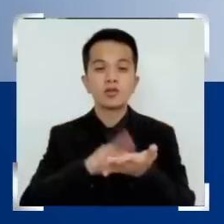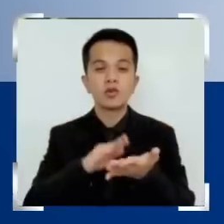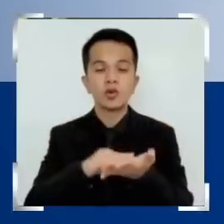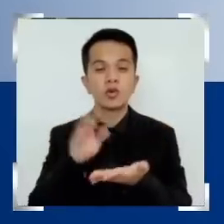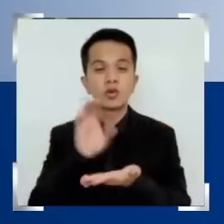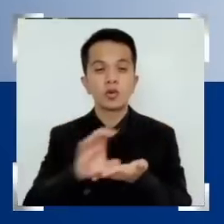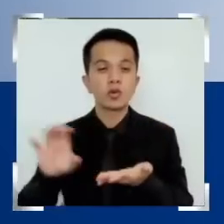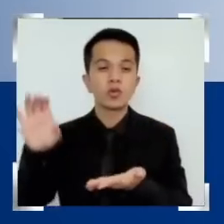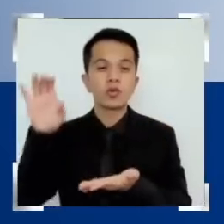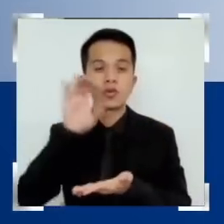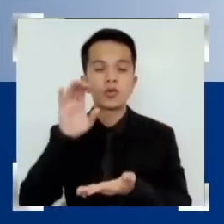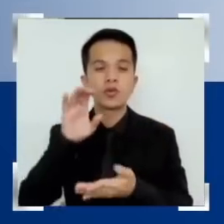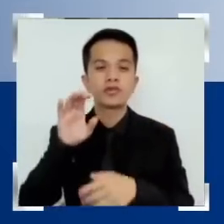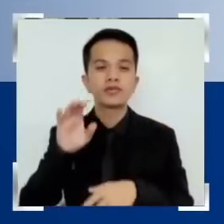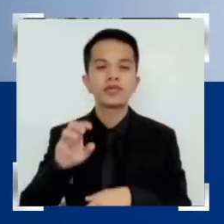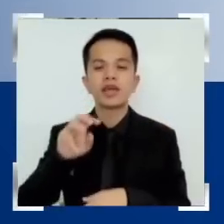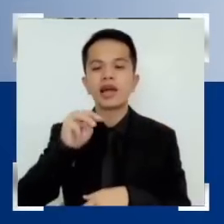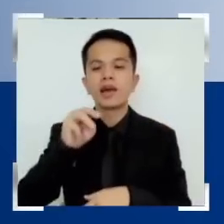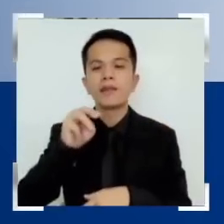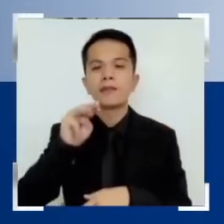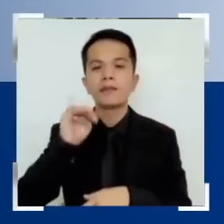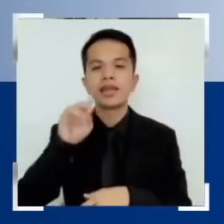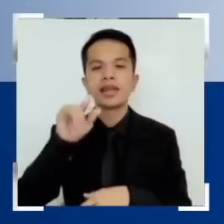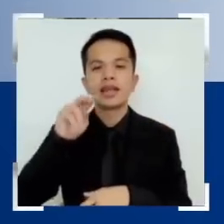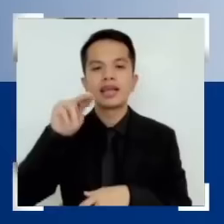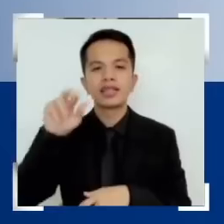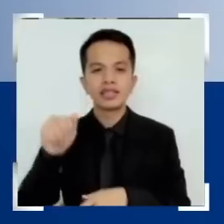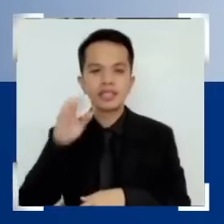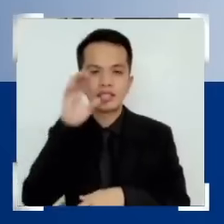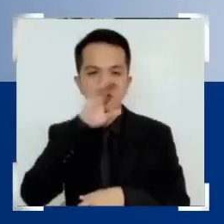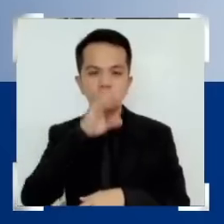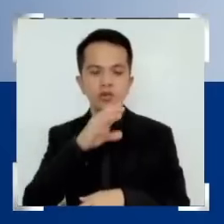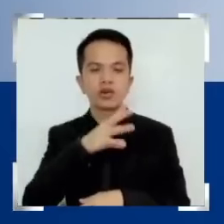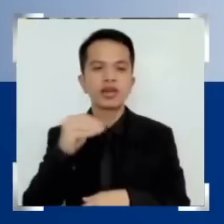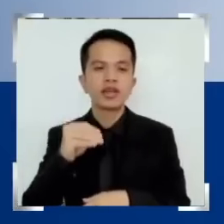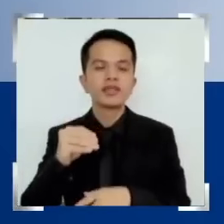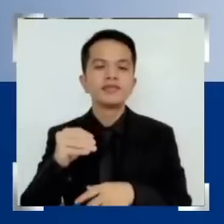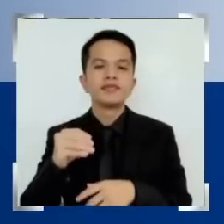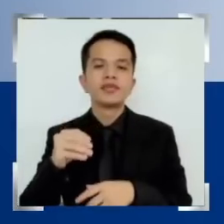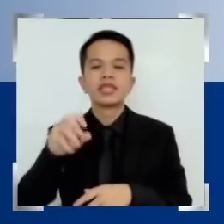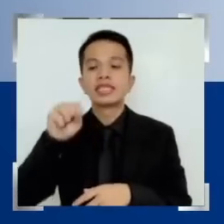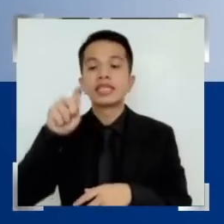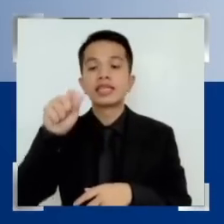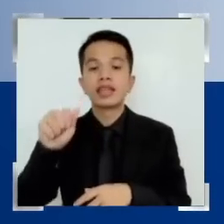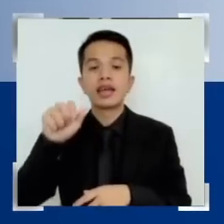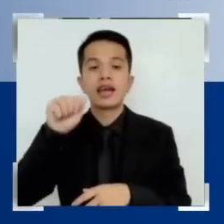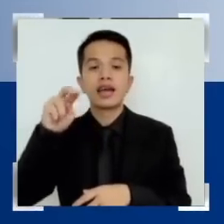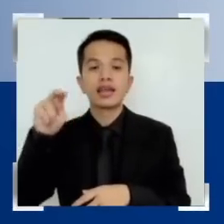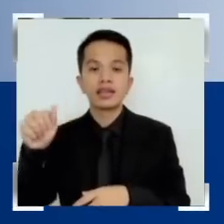sa lungsod ng Milanilla sa Cebu. Ganyan din ang lahat ng antas sa Santa Ana, Cagayan.